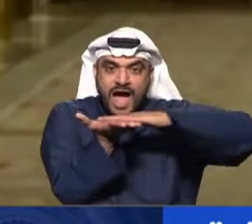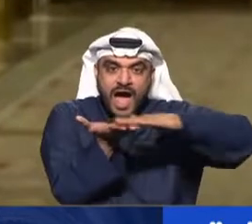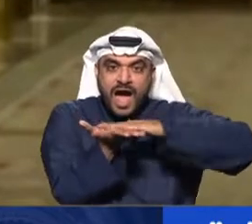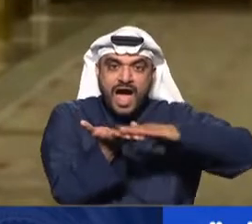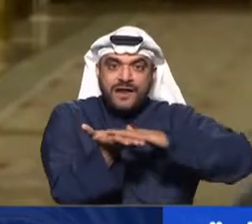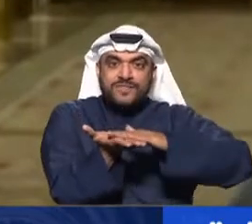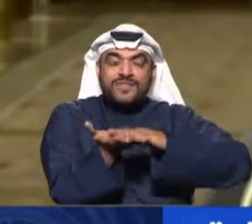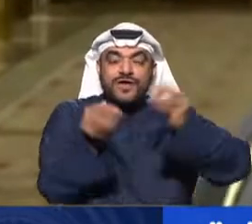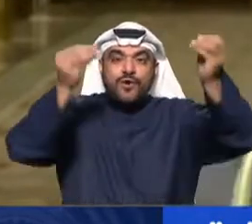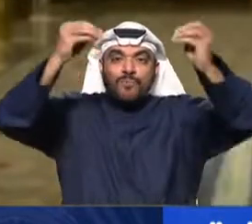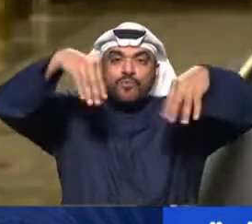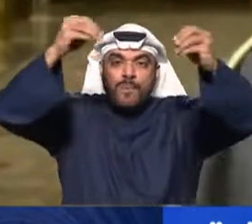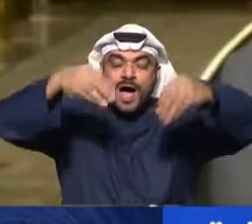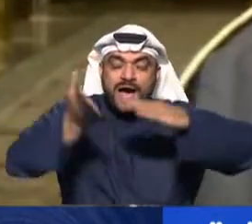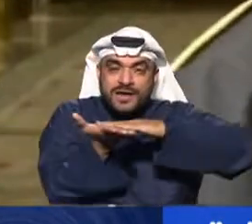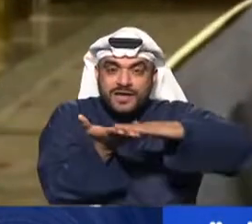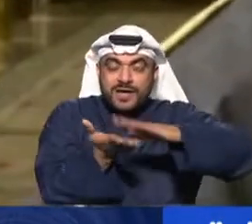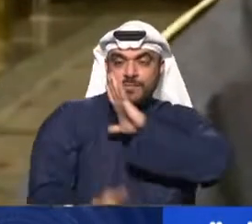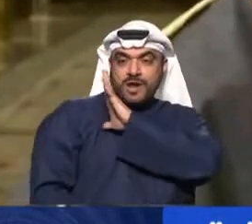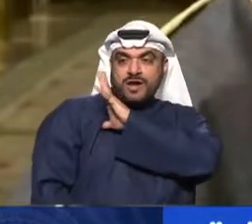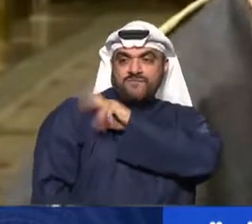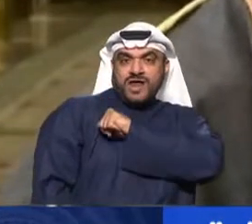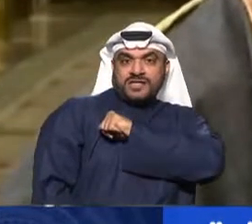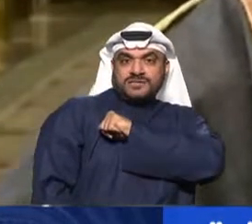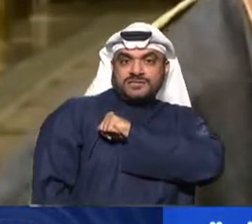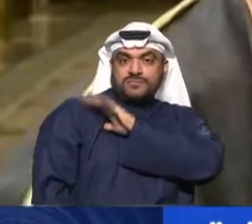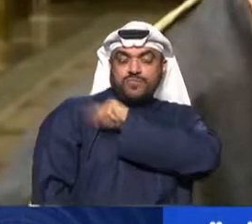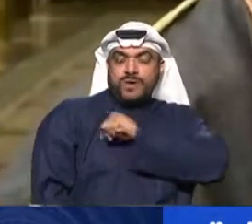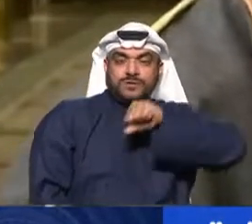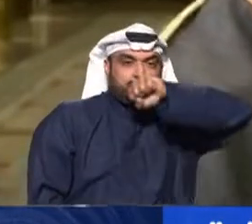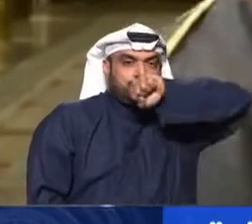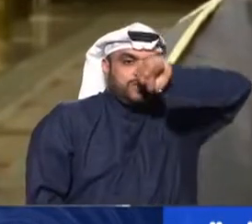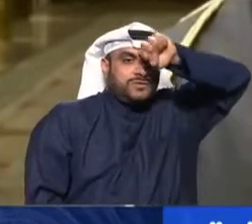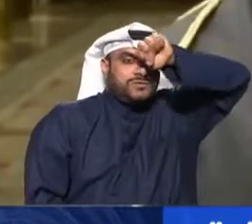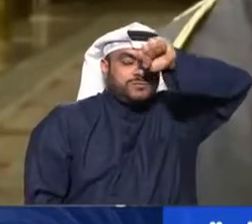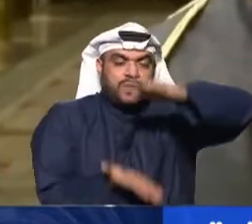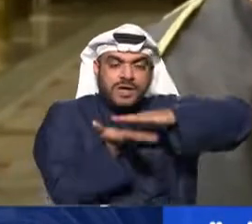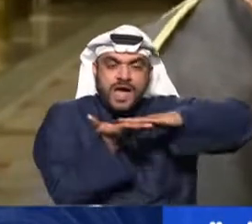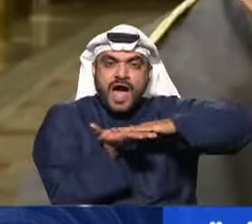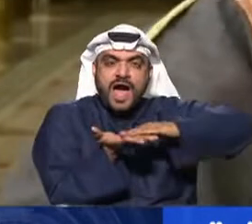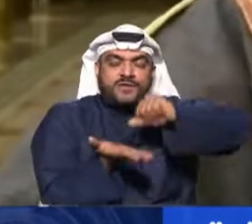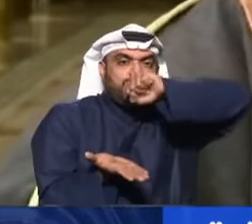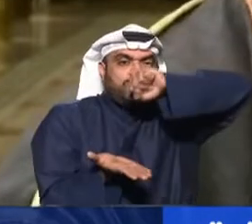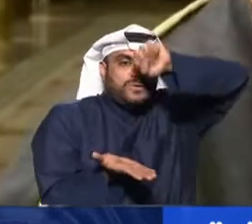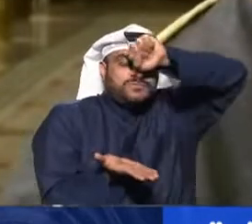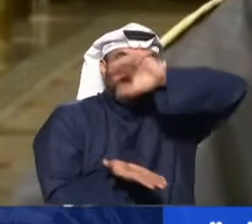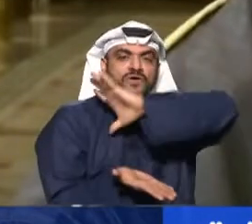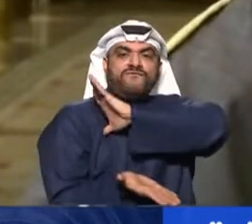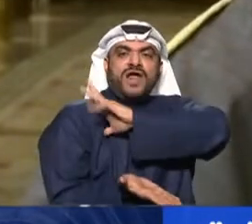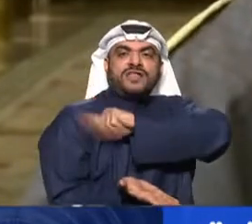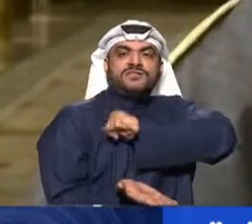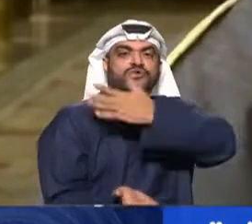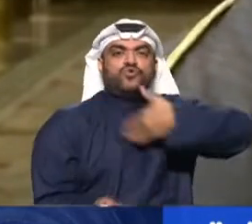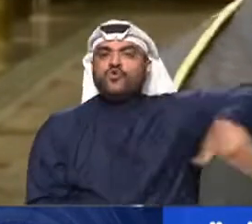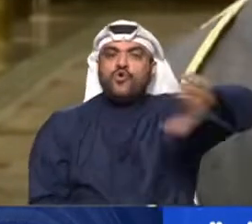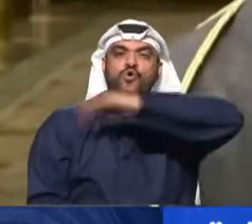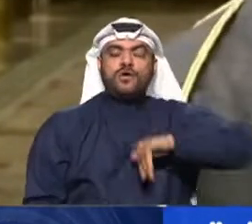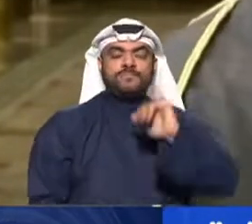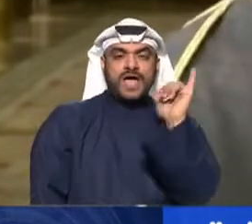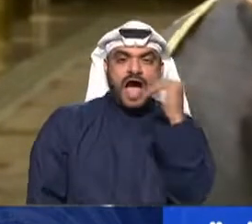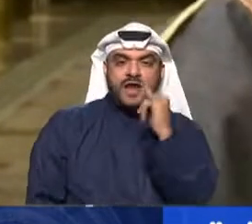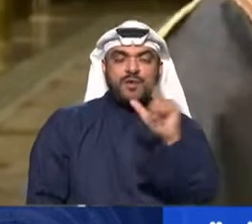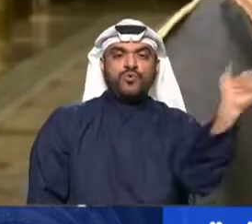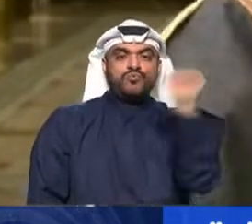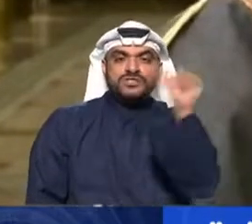مباركة ومقدسات لا تخص الفلسطينيين فقط، تخصنا جميعا وكلنا كعرب